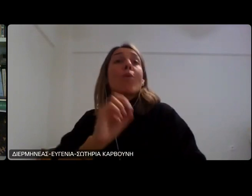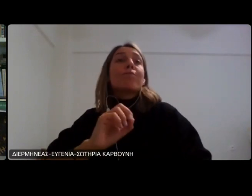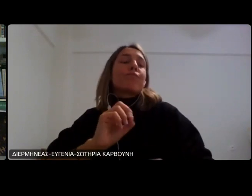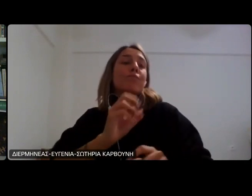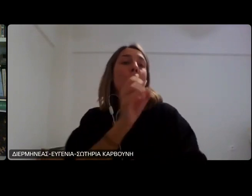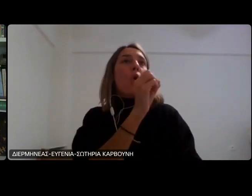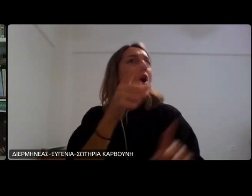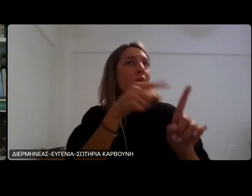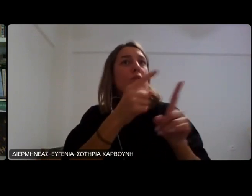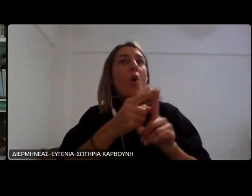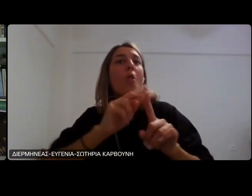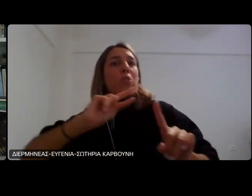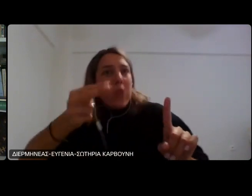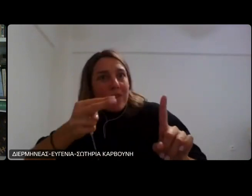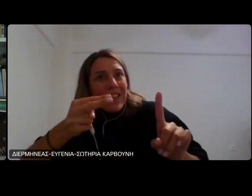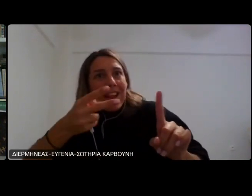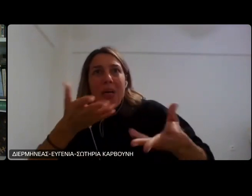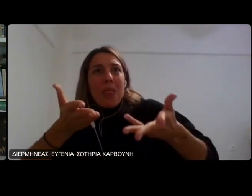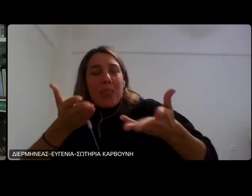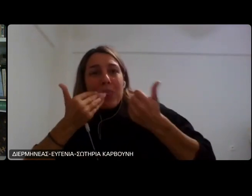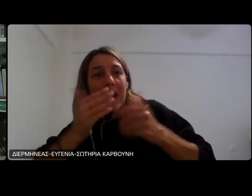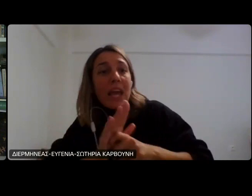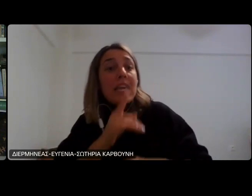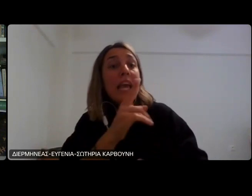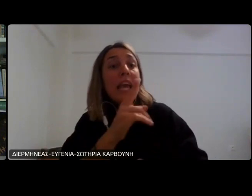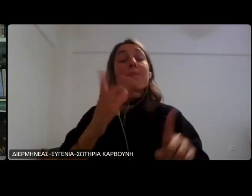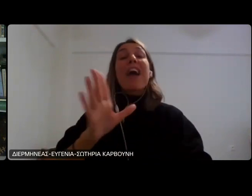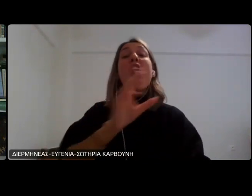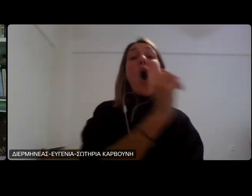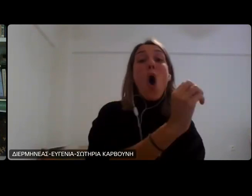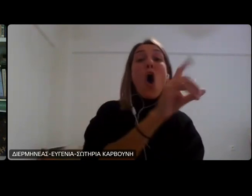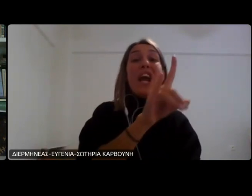ασυνέρετο ουσιαστικό, όπως μέθοδος είσοδος διάλεκτος ή άνθρωπος λοιπόν.